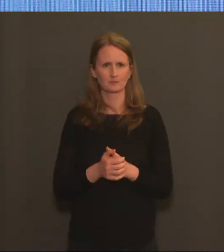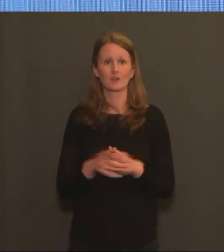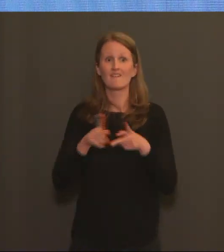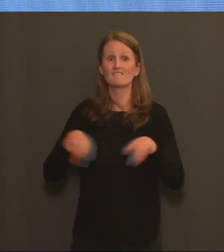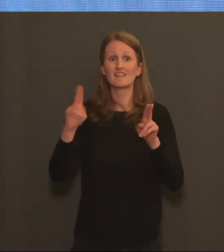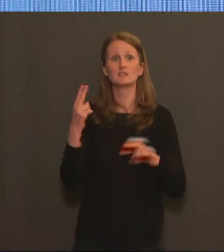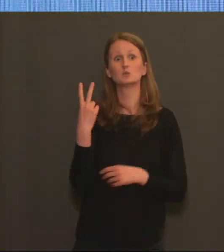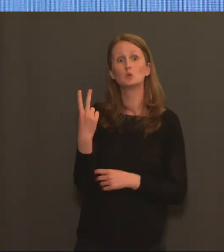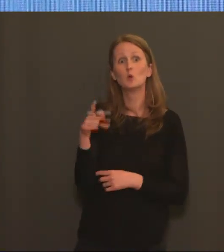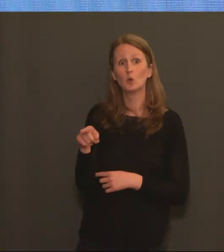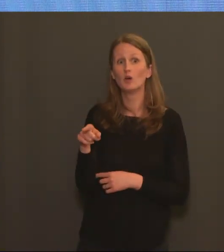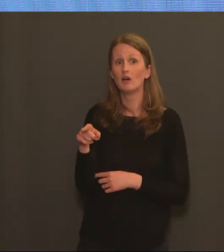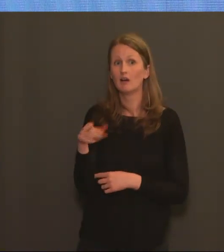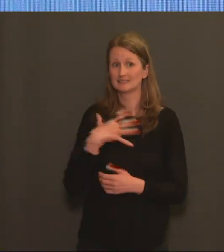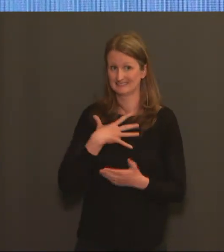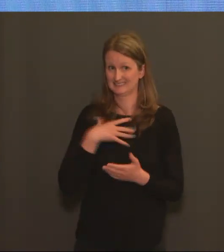logistique facile.